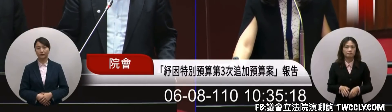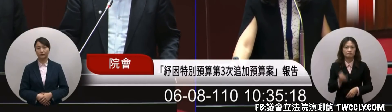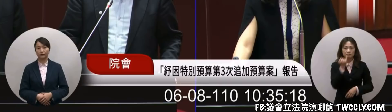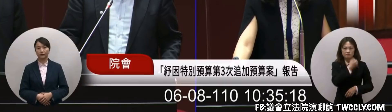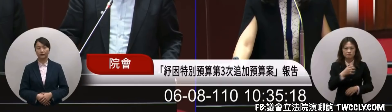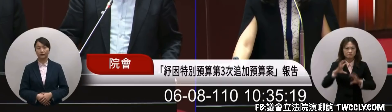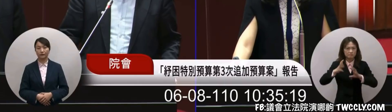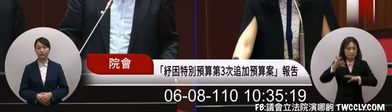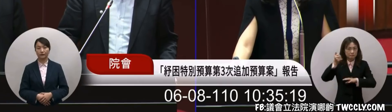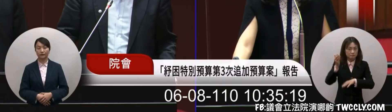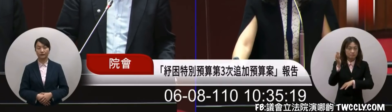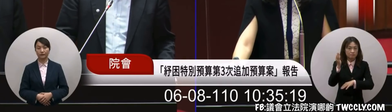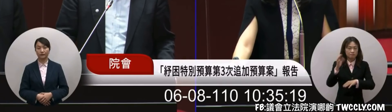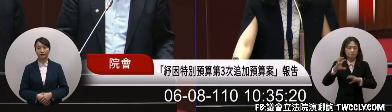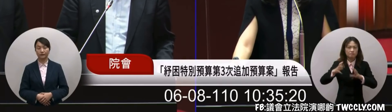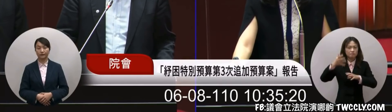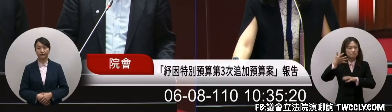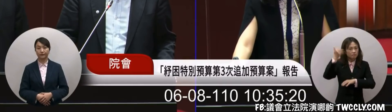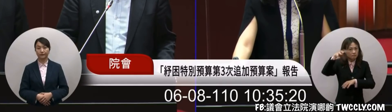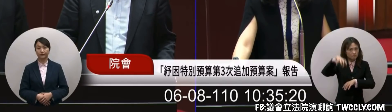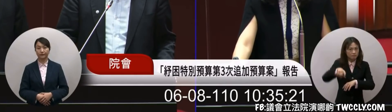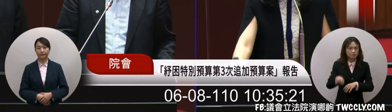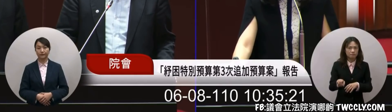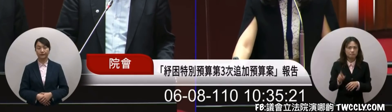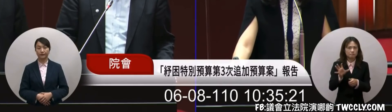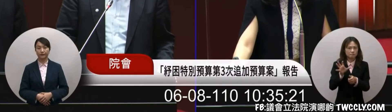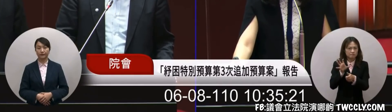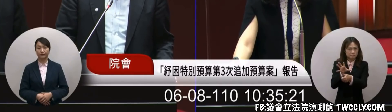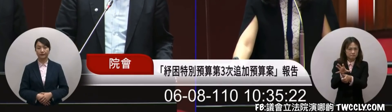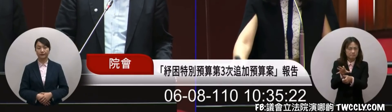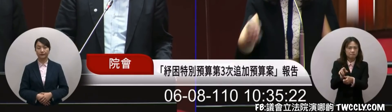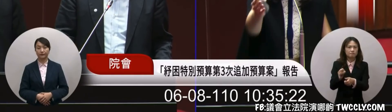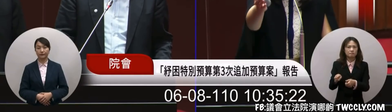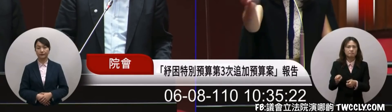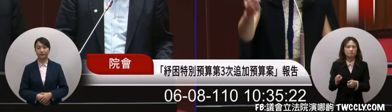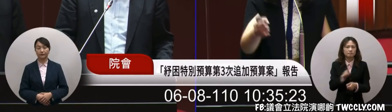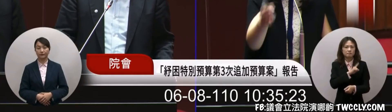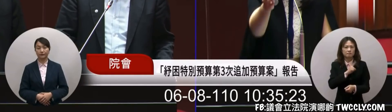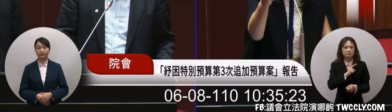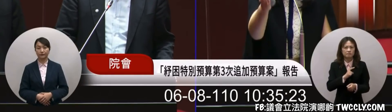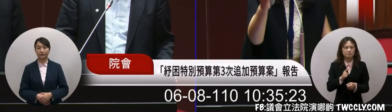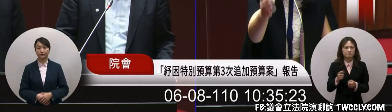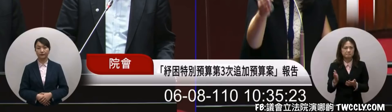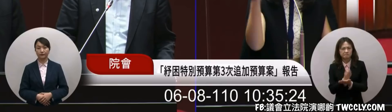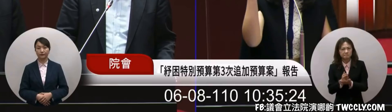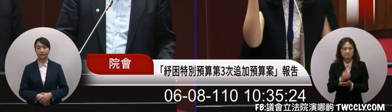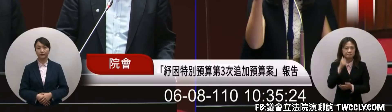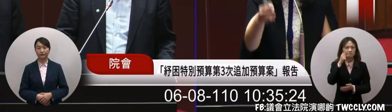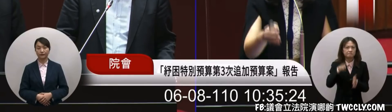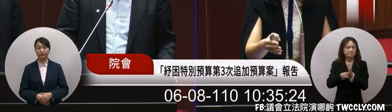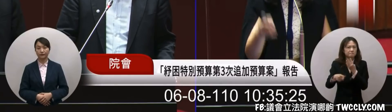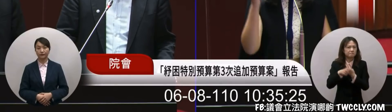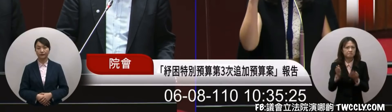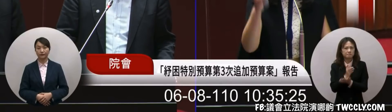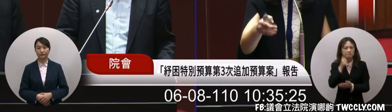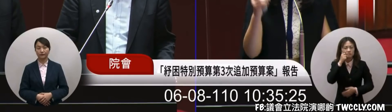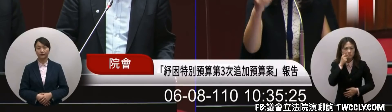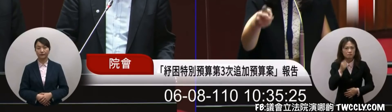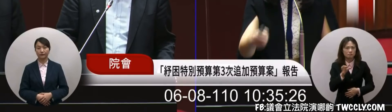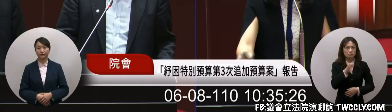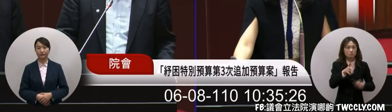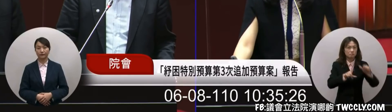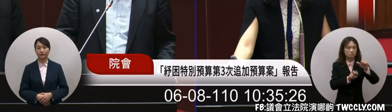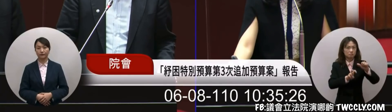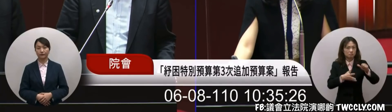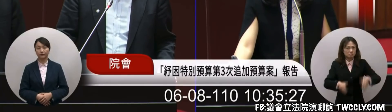不亚于他自己在审查的时候能够用科学跟专业来判断。请问两位，到底5月28号为什么这么急？你难道不